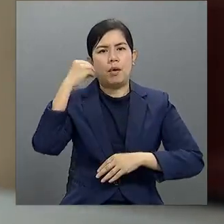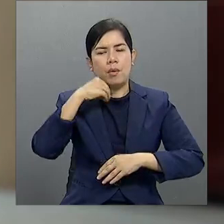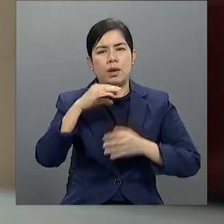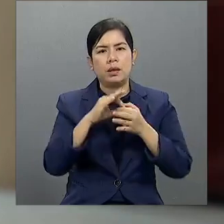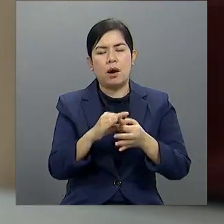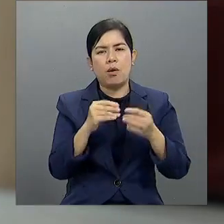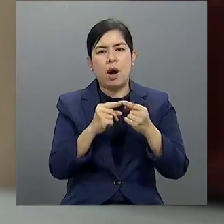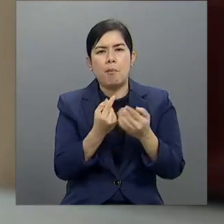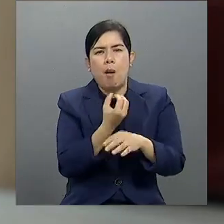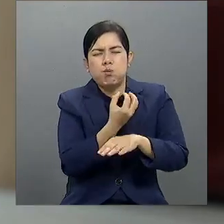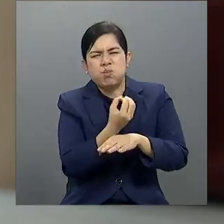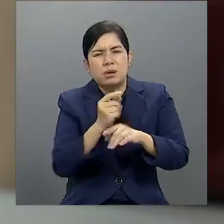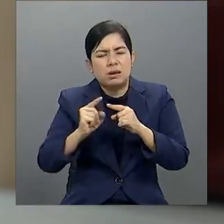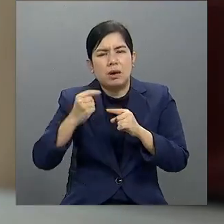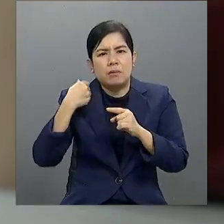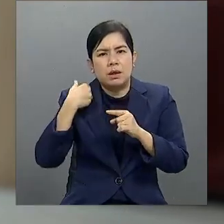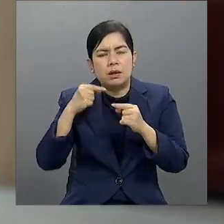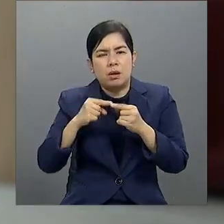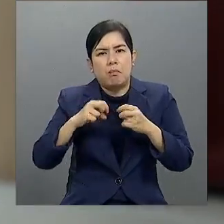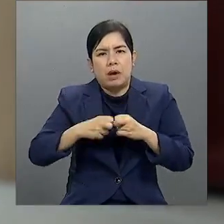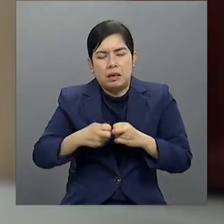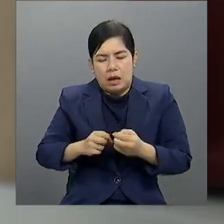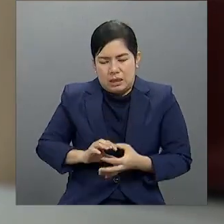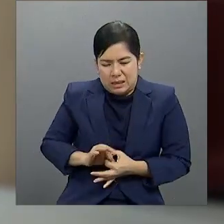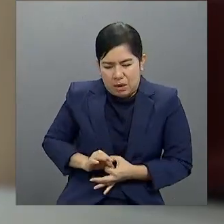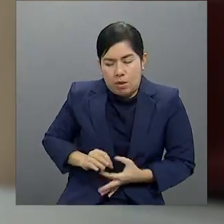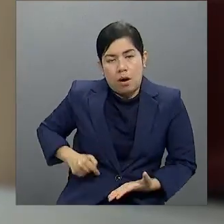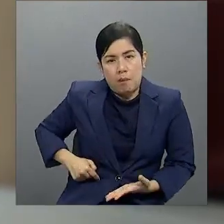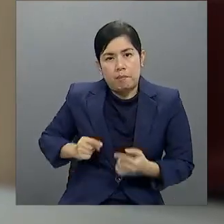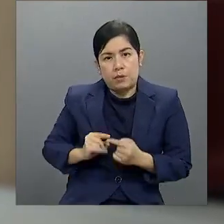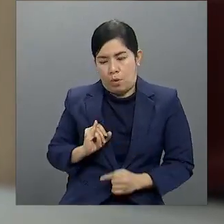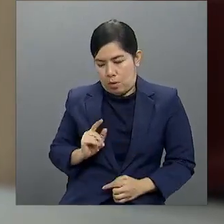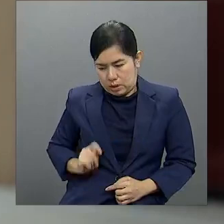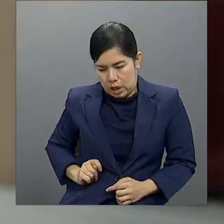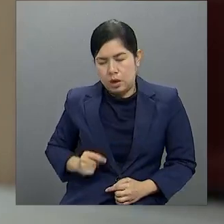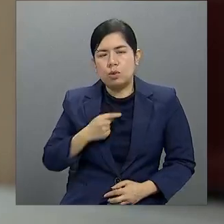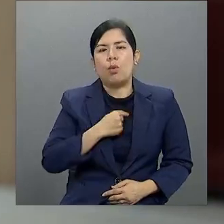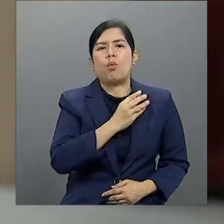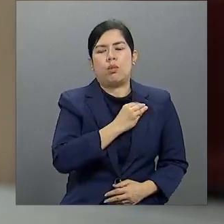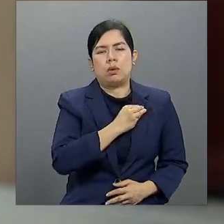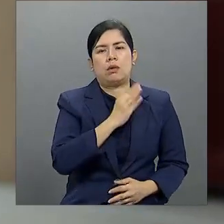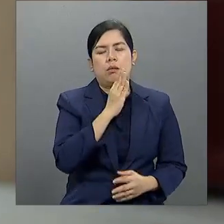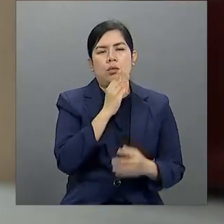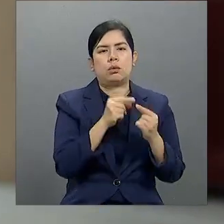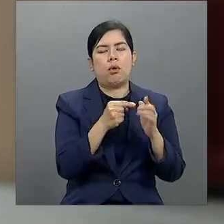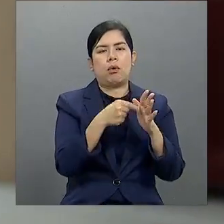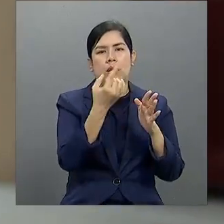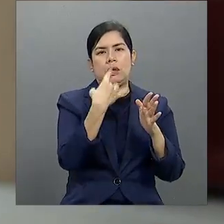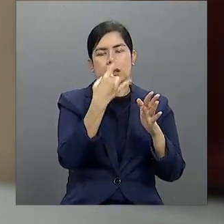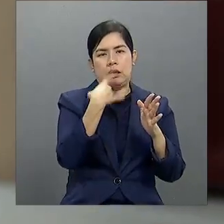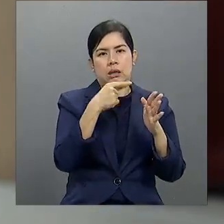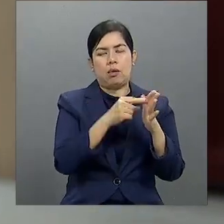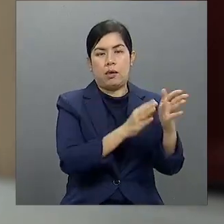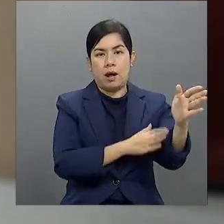จจะทำให้มีการกัดกระเพาะมีผลต่อเรื่องไตหรือหัวใจและหลอดเลือดได้ถ้าใช้ในระยะเวลานาน ๆ ก็ถ้าไม่หายปวดจริงๆแนะนำปรึกษาแพทย์นะ